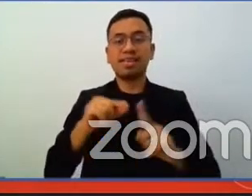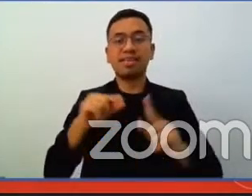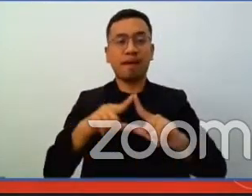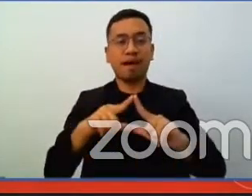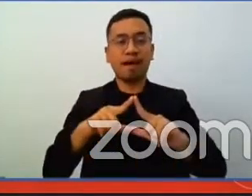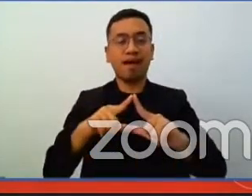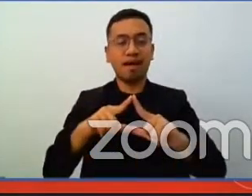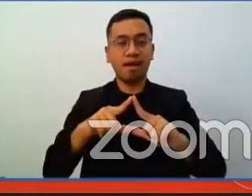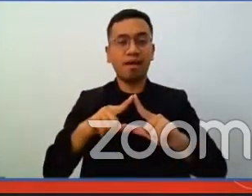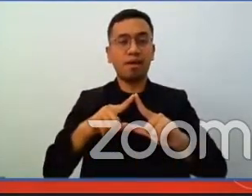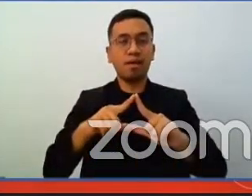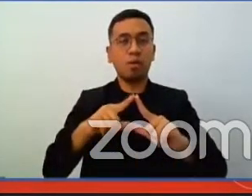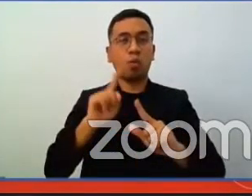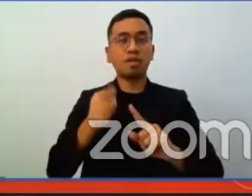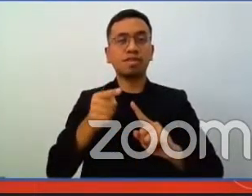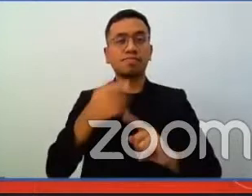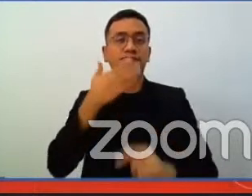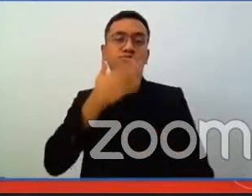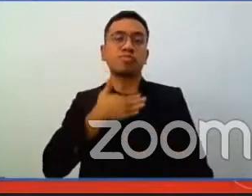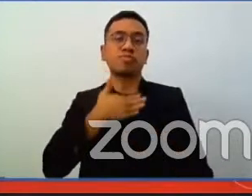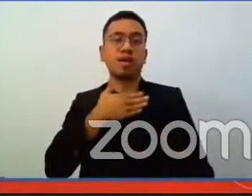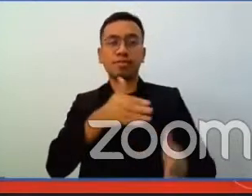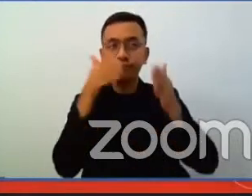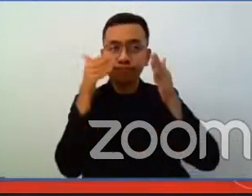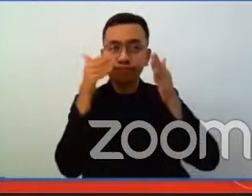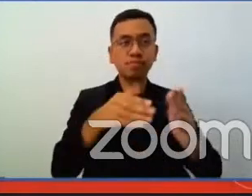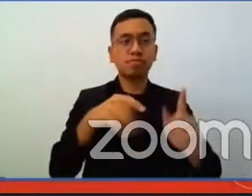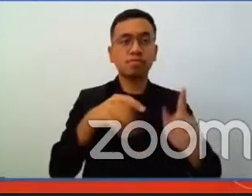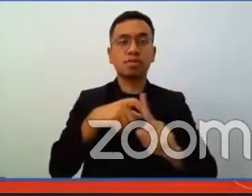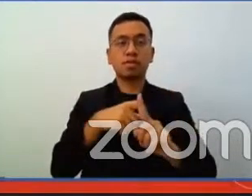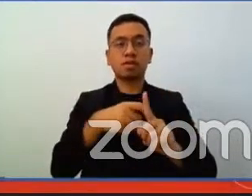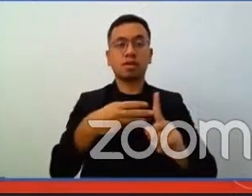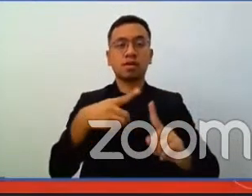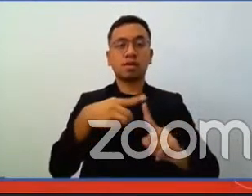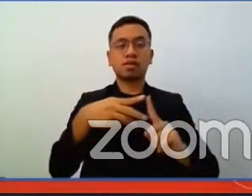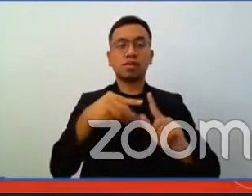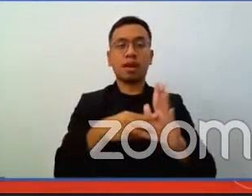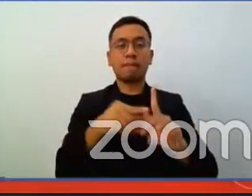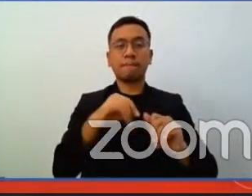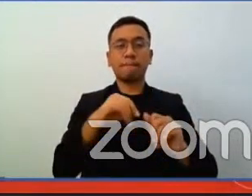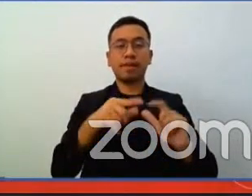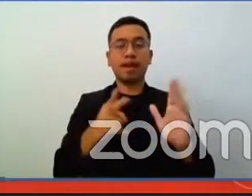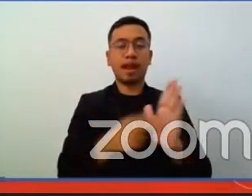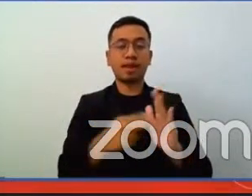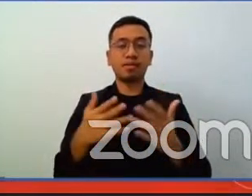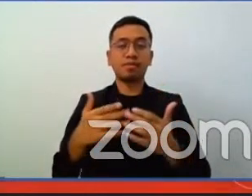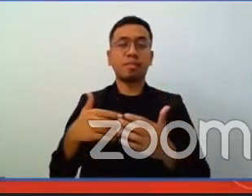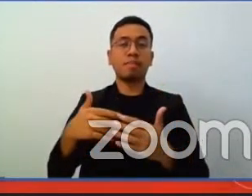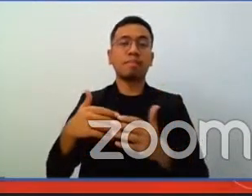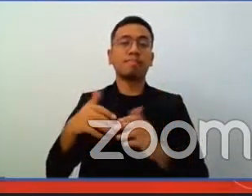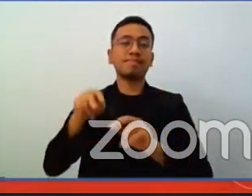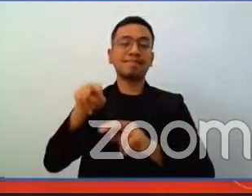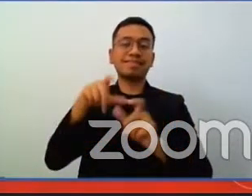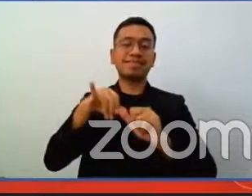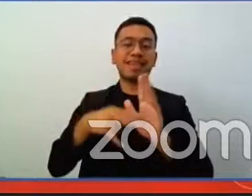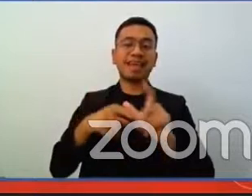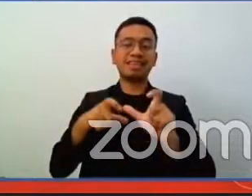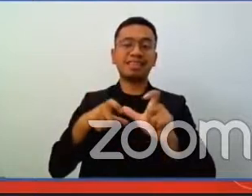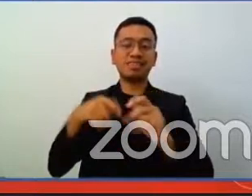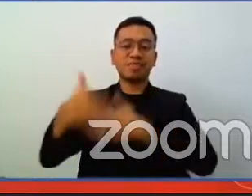meningkatkan mengarah pada keterampilan proses sains. Yaitu apa? Mulai dari